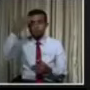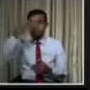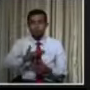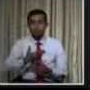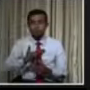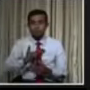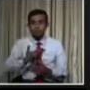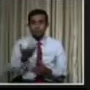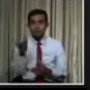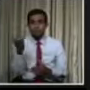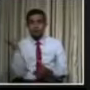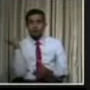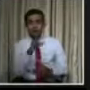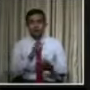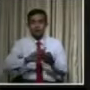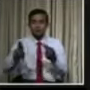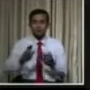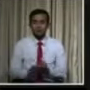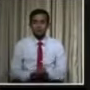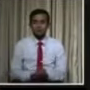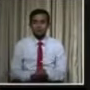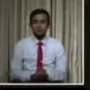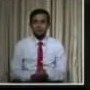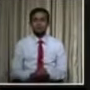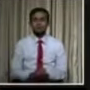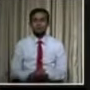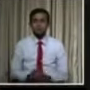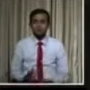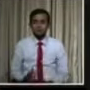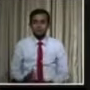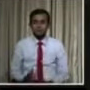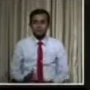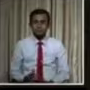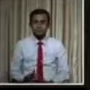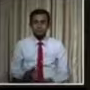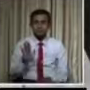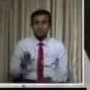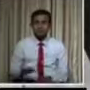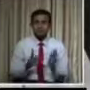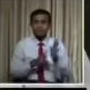වීදුරු ගෙවල් වල ඉඳන් ගල් ගහන්න එපා කියලා මං කියනවා හරි බොහොම ස්තුතියි මේකේ තියෙනවා මෙතුමා අර